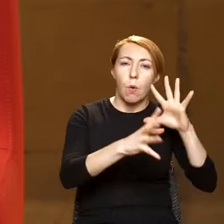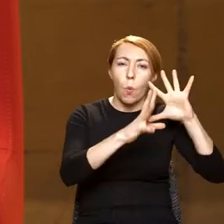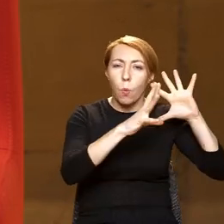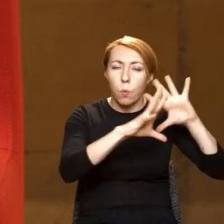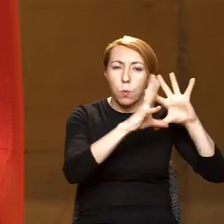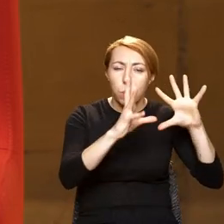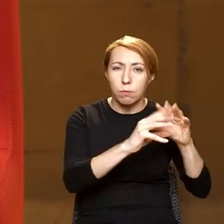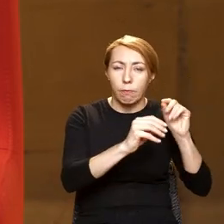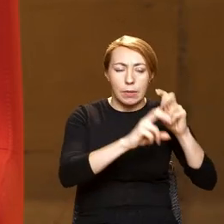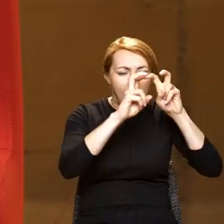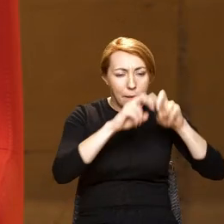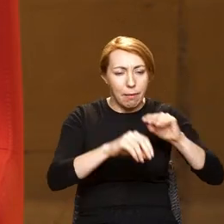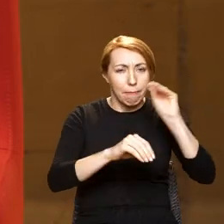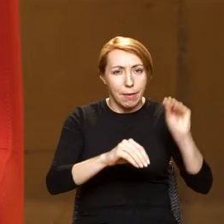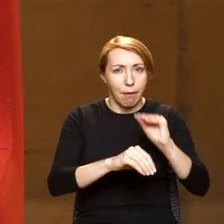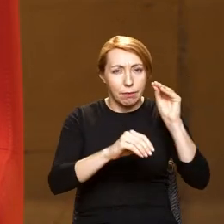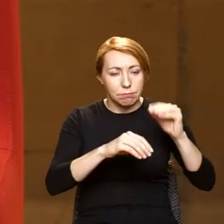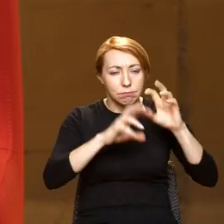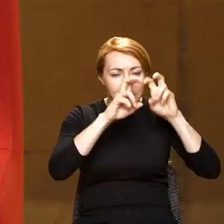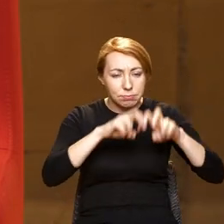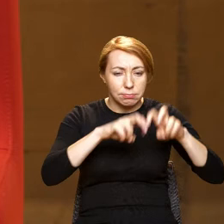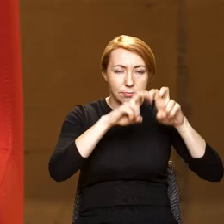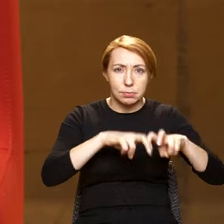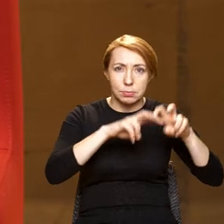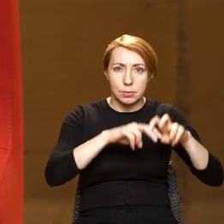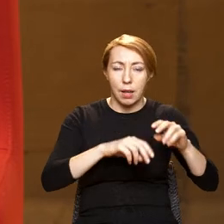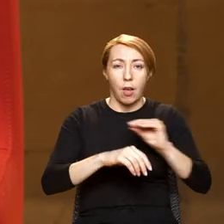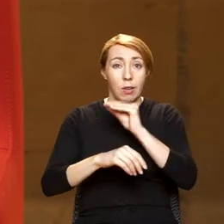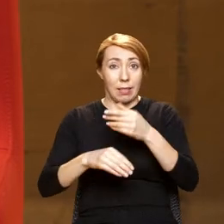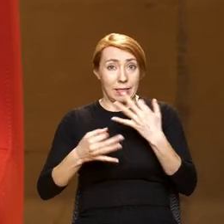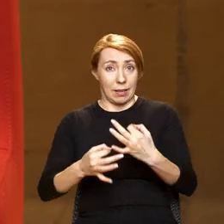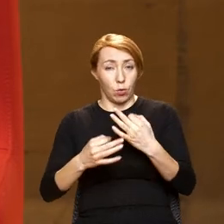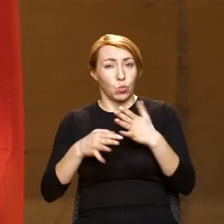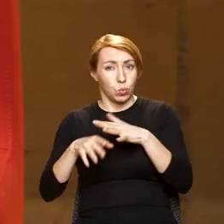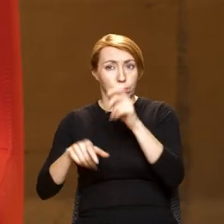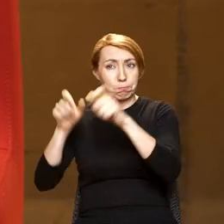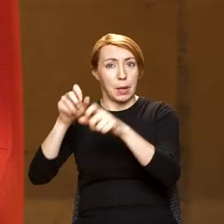badany i jest wielu współczesnych badaczy